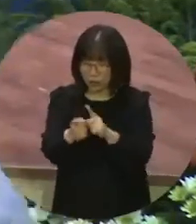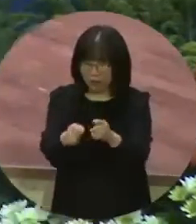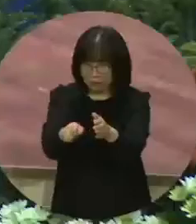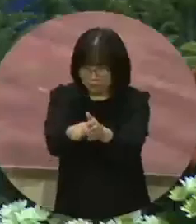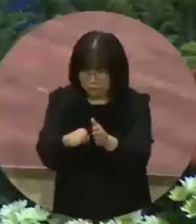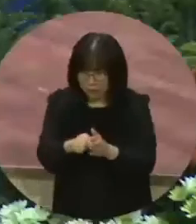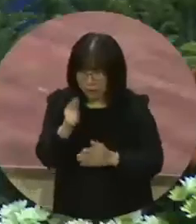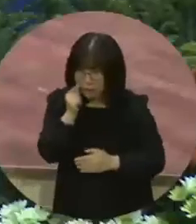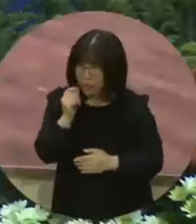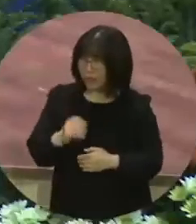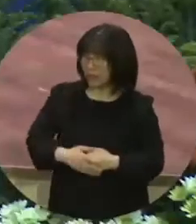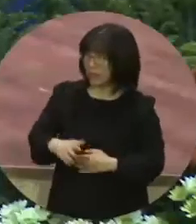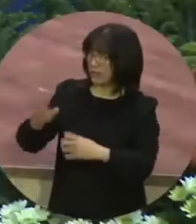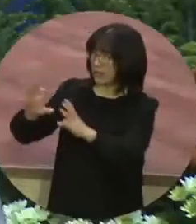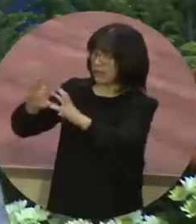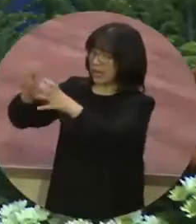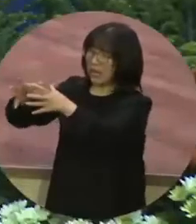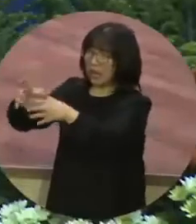믿어, 정부를.